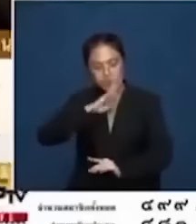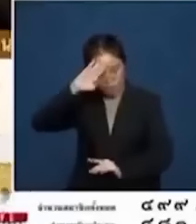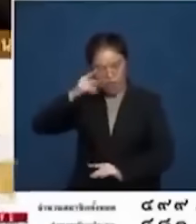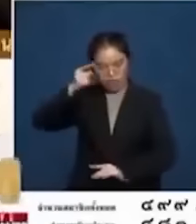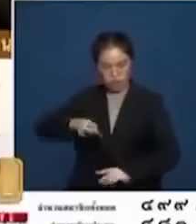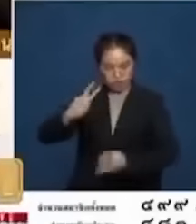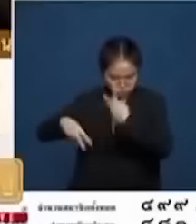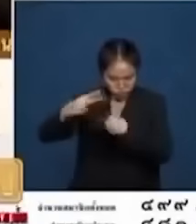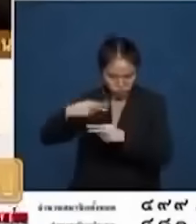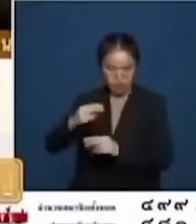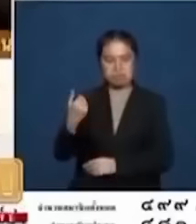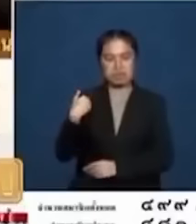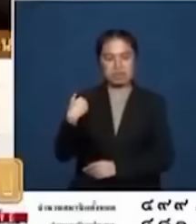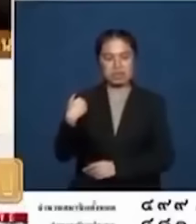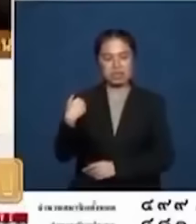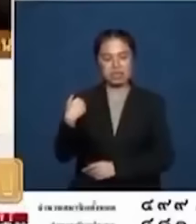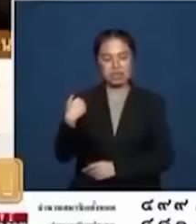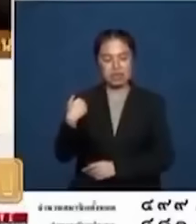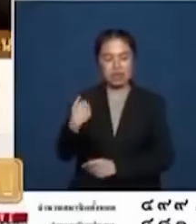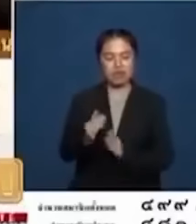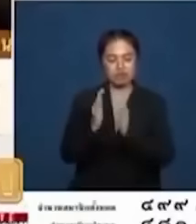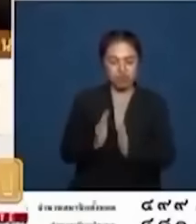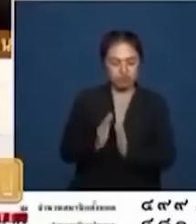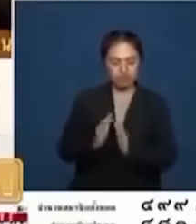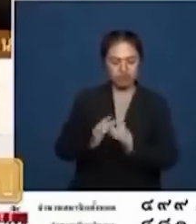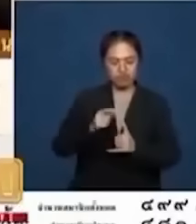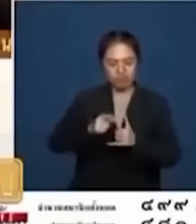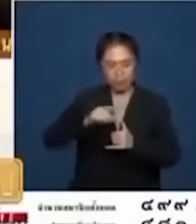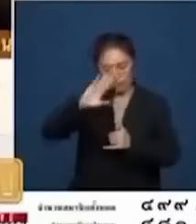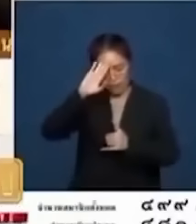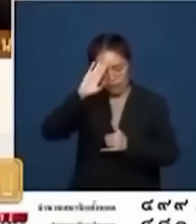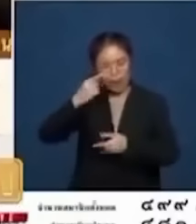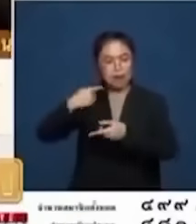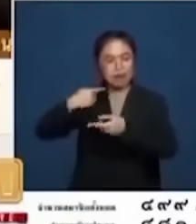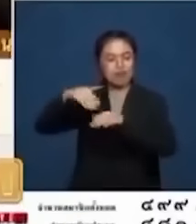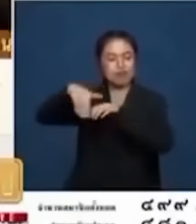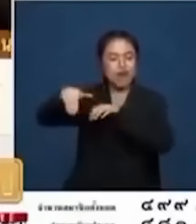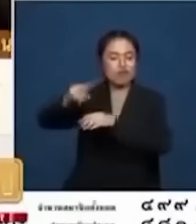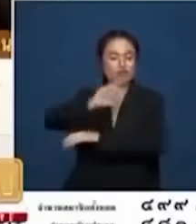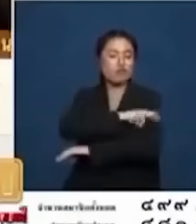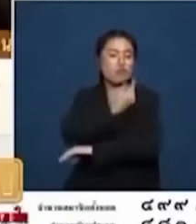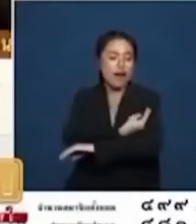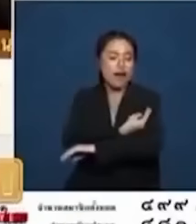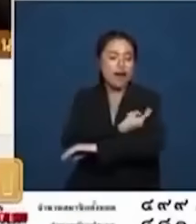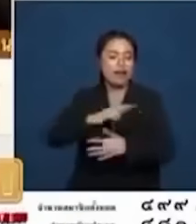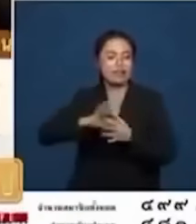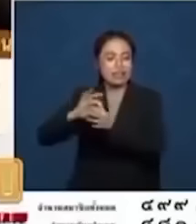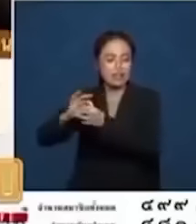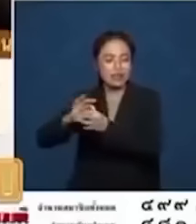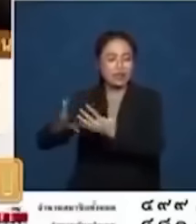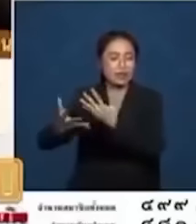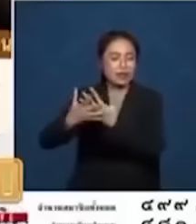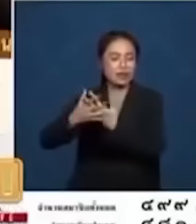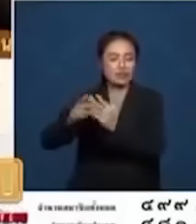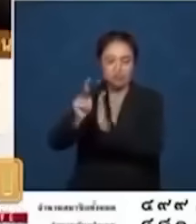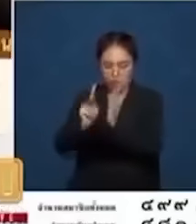ว่ากฎหมายมันออกมาตั้งแต่ยุคสนช. ค ่ ะ นะแต่ประเด็นที่เขาตั้งคำถามเนี่ยอันนี้อีกปมหนึ่งนะป